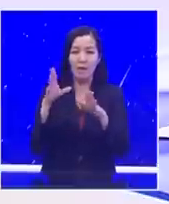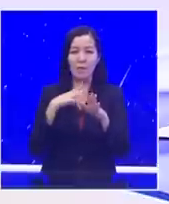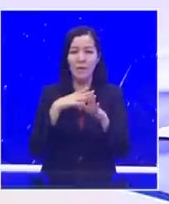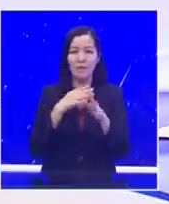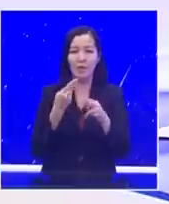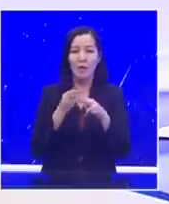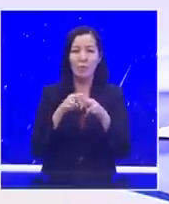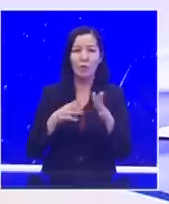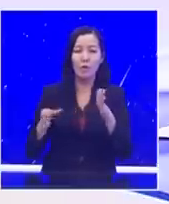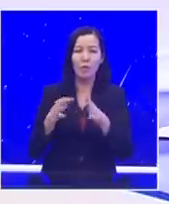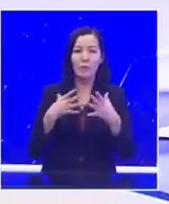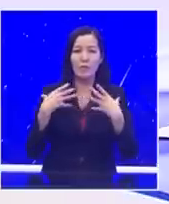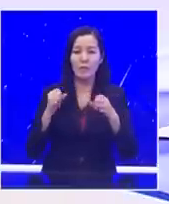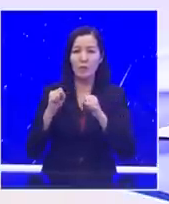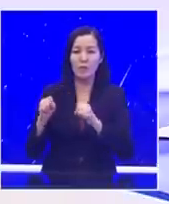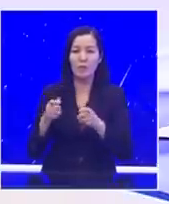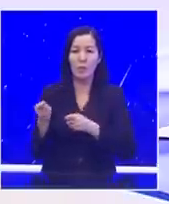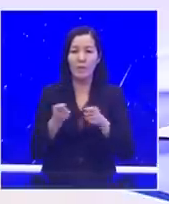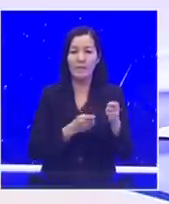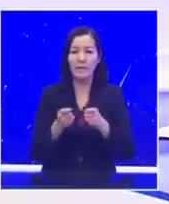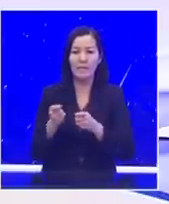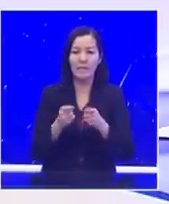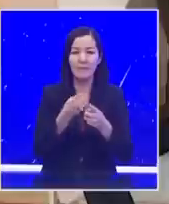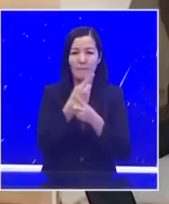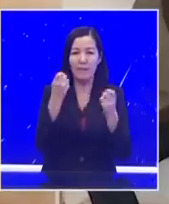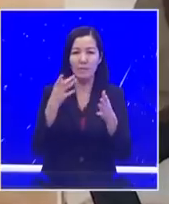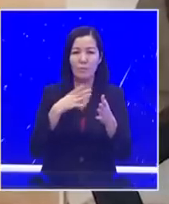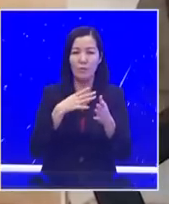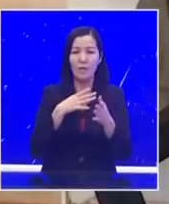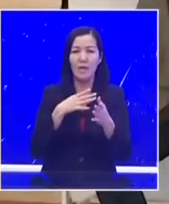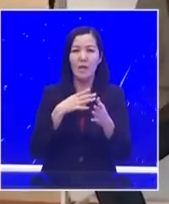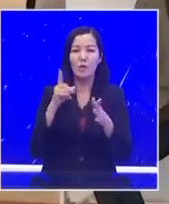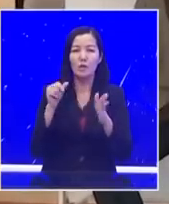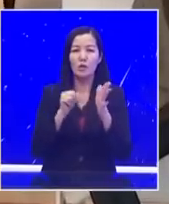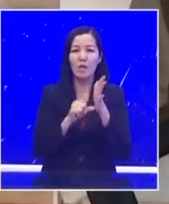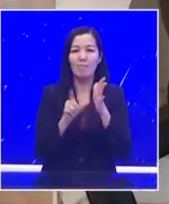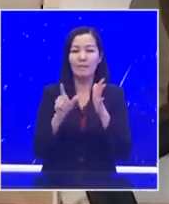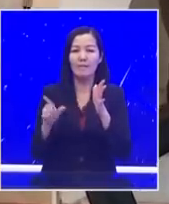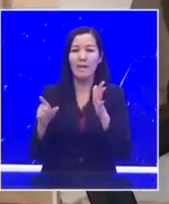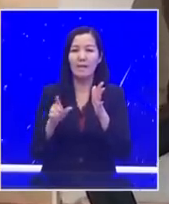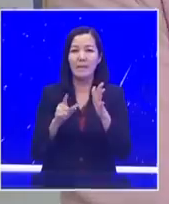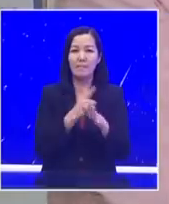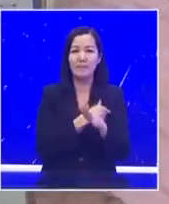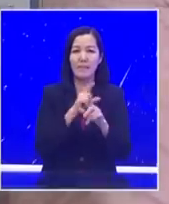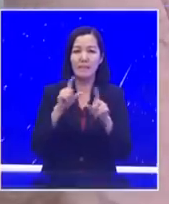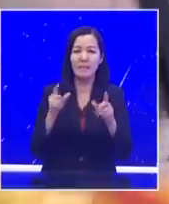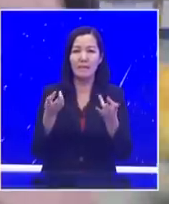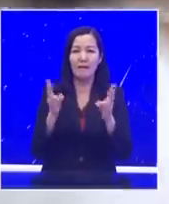алынды. Бұл туралы облыстық денсаулық сақтау басқармасының өкілдері мәлімдеп отыр. Олардың ақпарынша 160 адам стационарда,